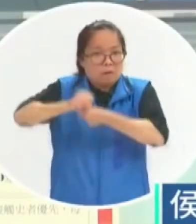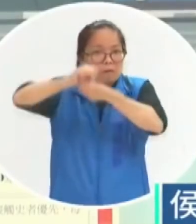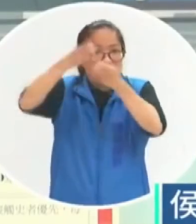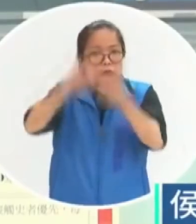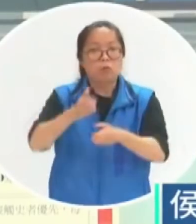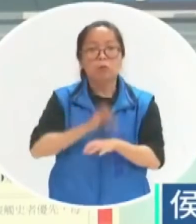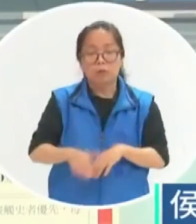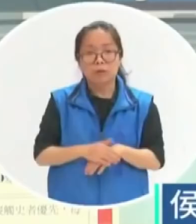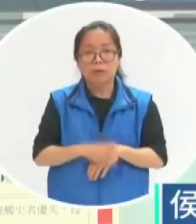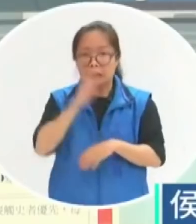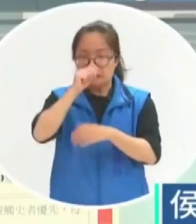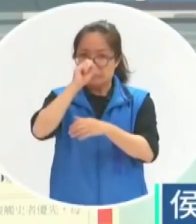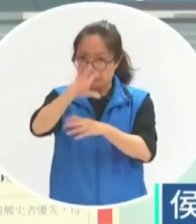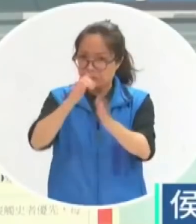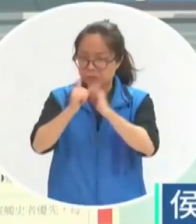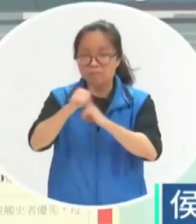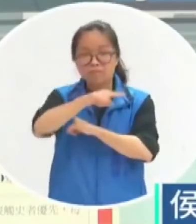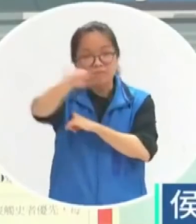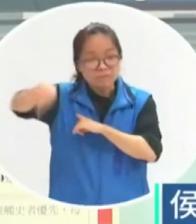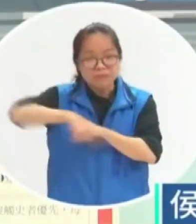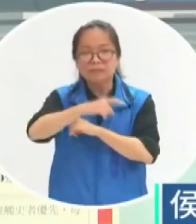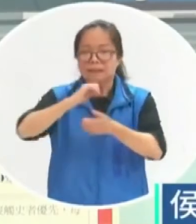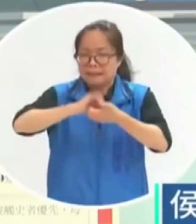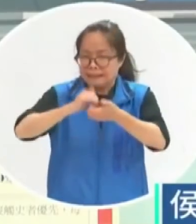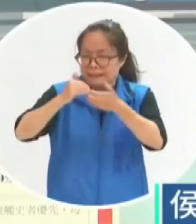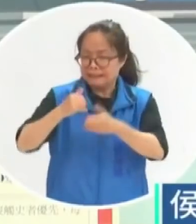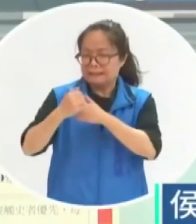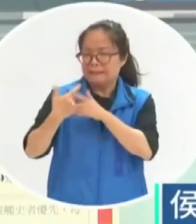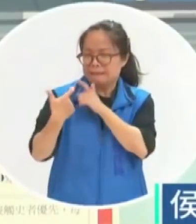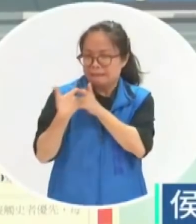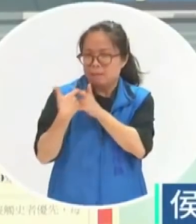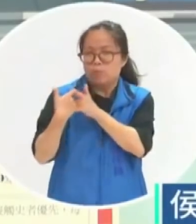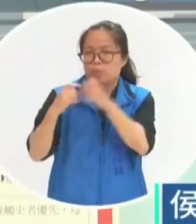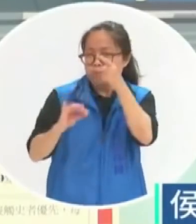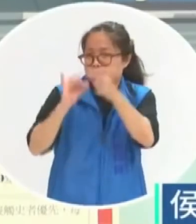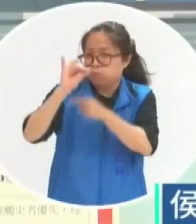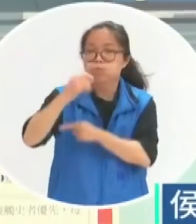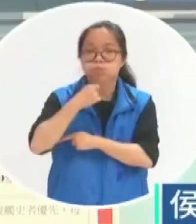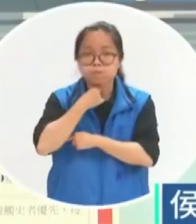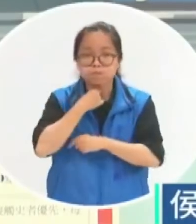所以我还特别提醒民众，大家一定要全力配合，把这部分做好。